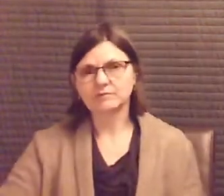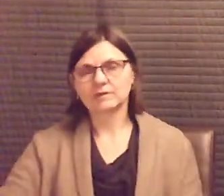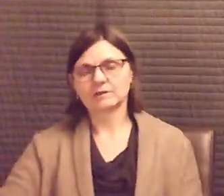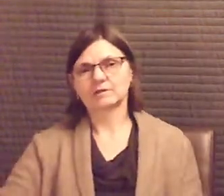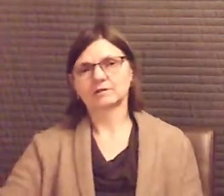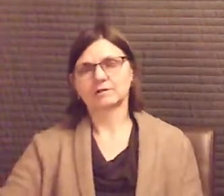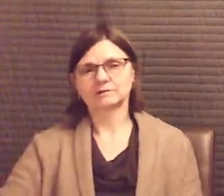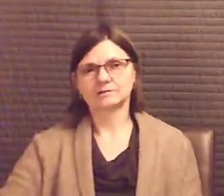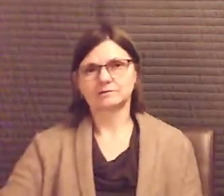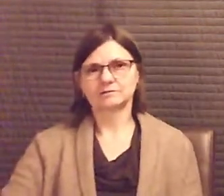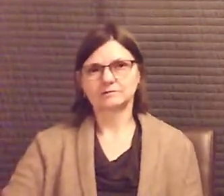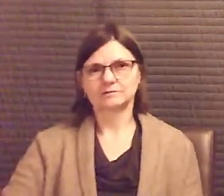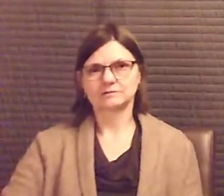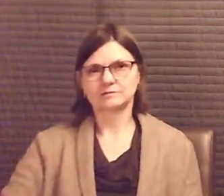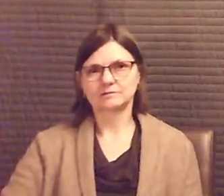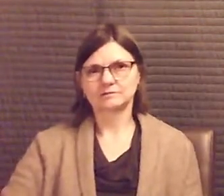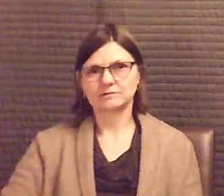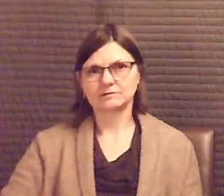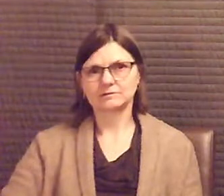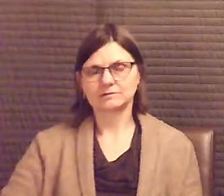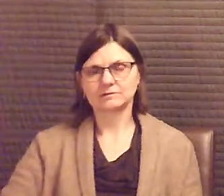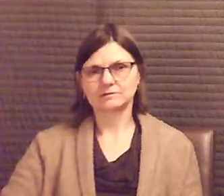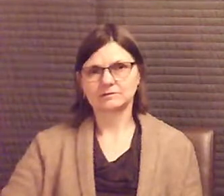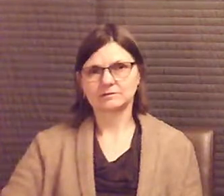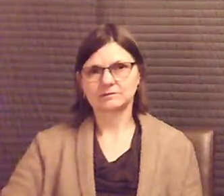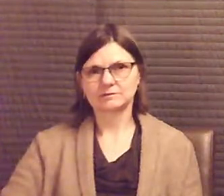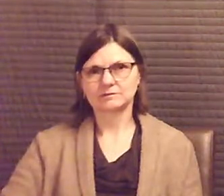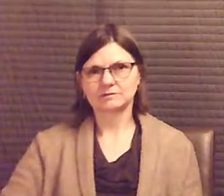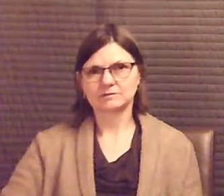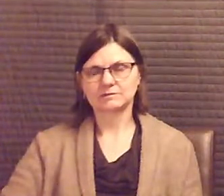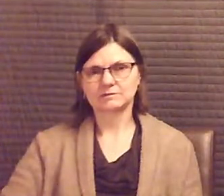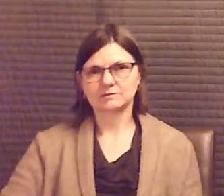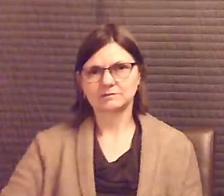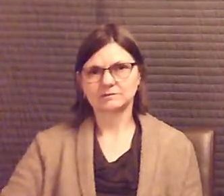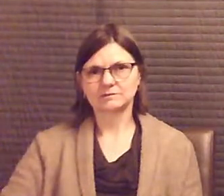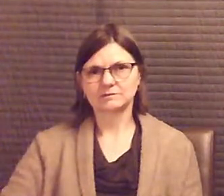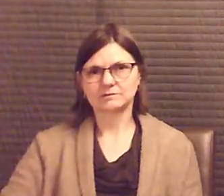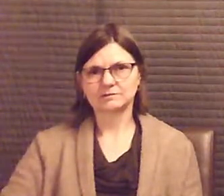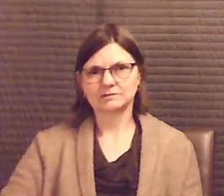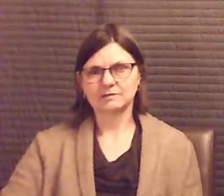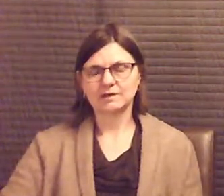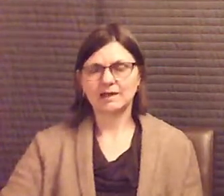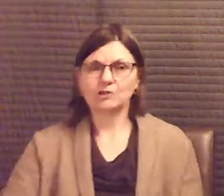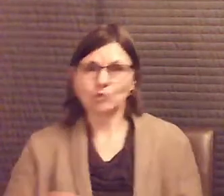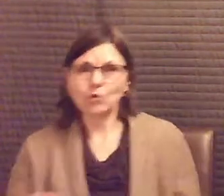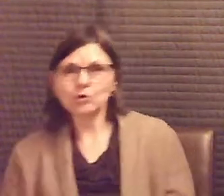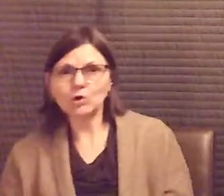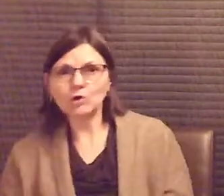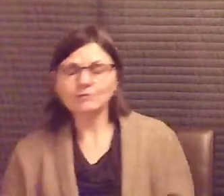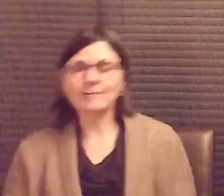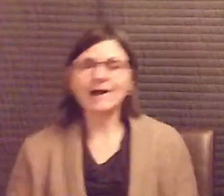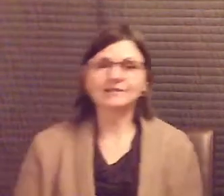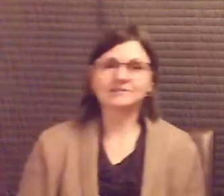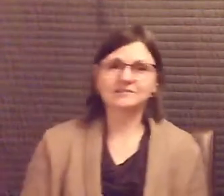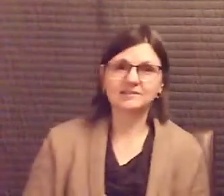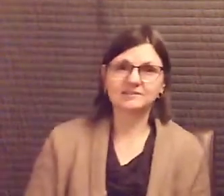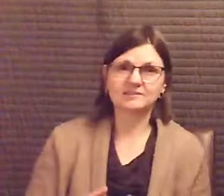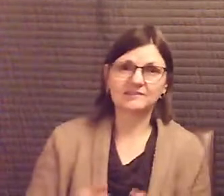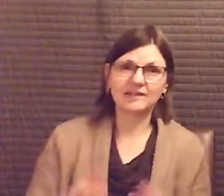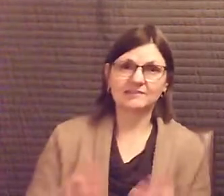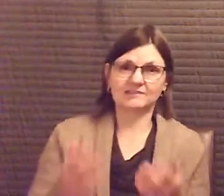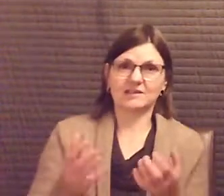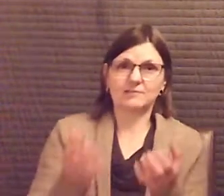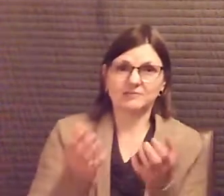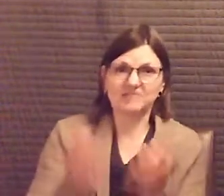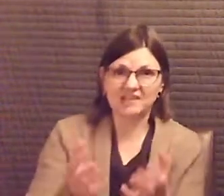to dot dot gas is en toe oh oh ik ben zo slecht ongeloof wat maakt dat ze zich